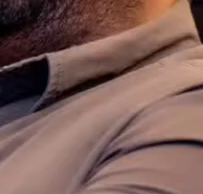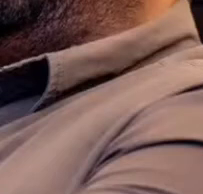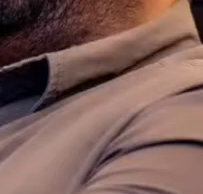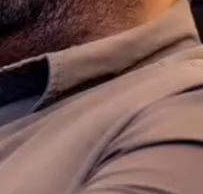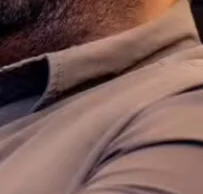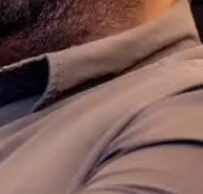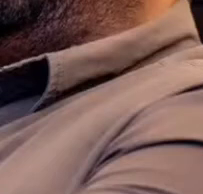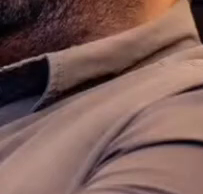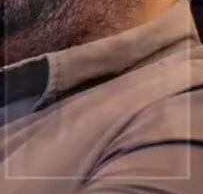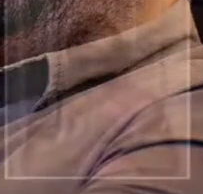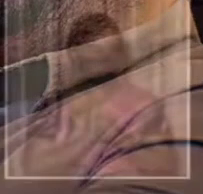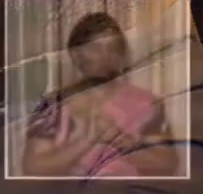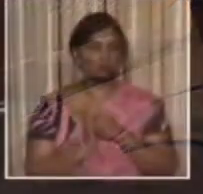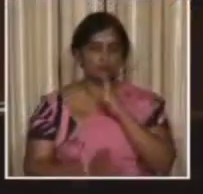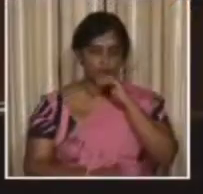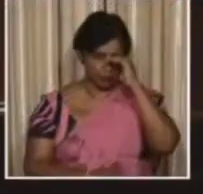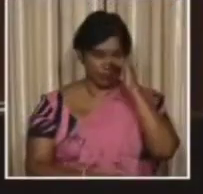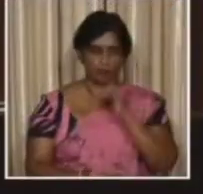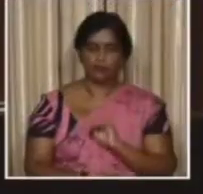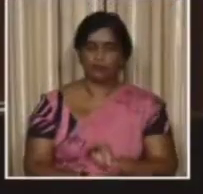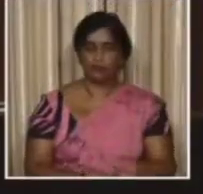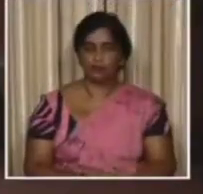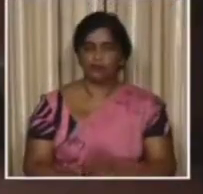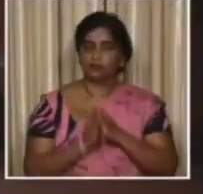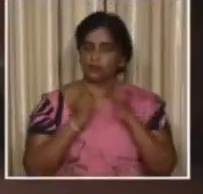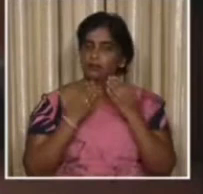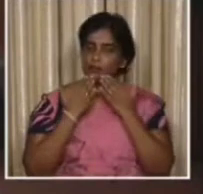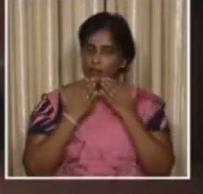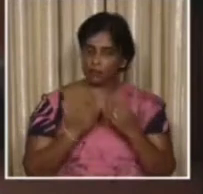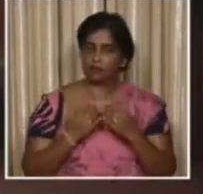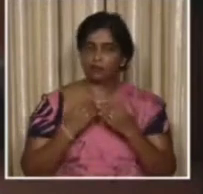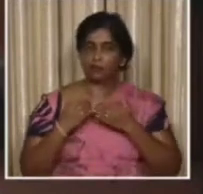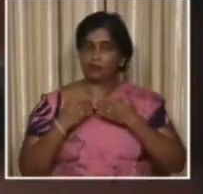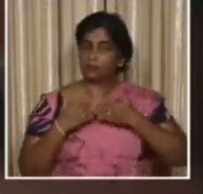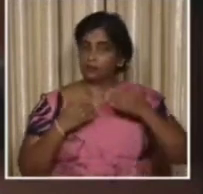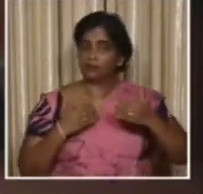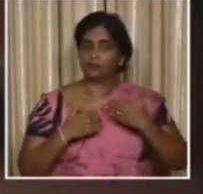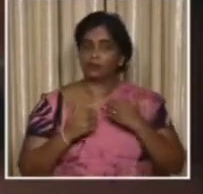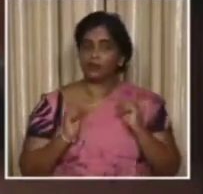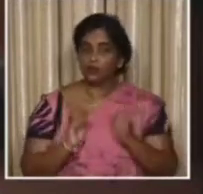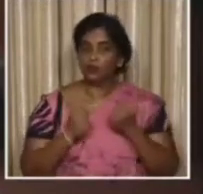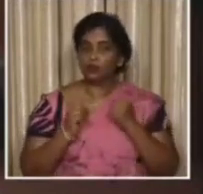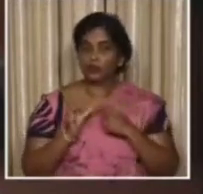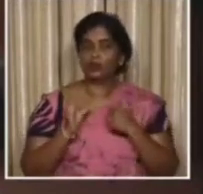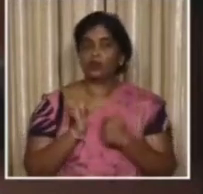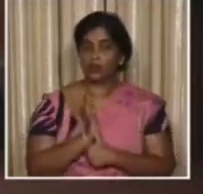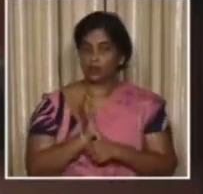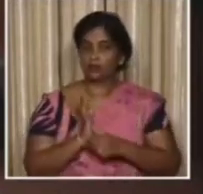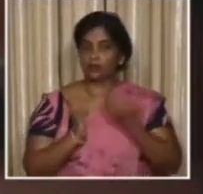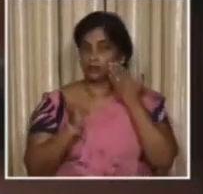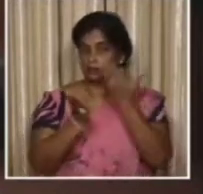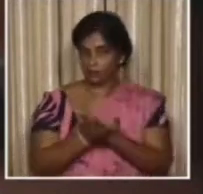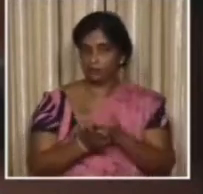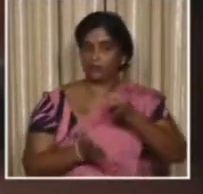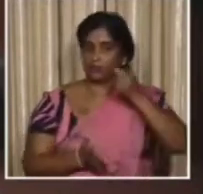garu pratarna ekatumani behin misthi dewanta wenawa deergha kalayak vividha usahayan darala me panata idiripat